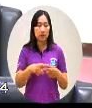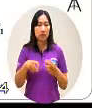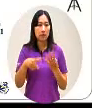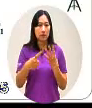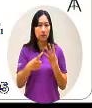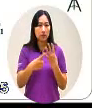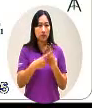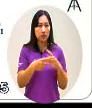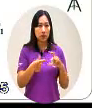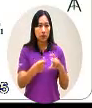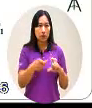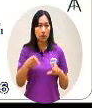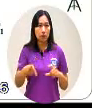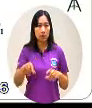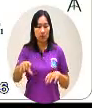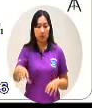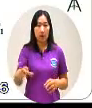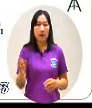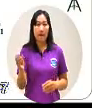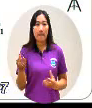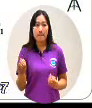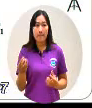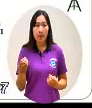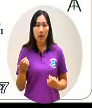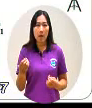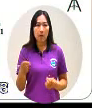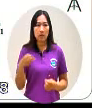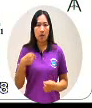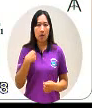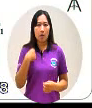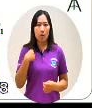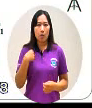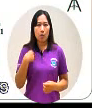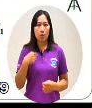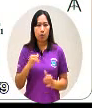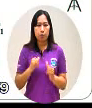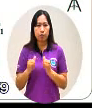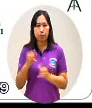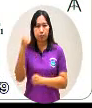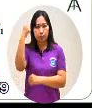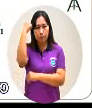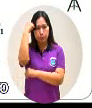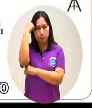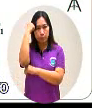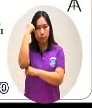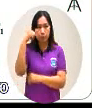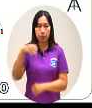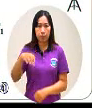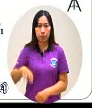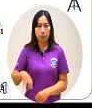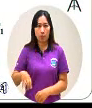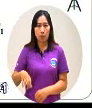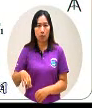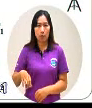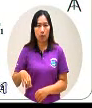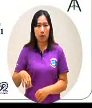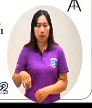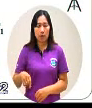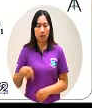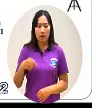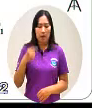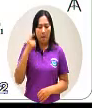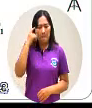的澳甲伊的印内底甲外口，那咱居民伫遮啦吼，只让你看一下吼，居民若徛伫遮，咱一定认为最近的这